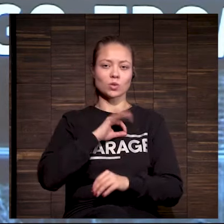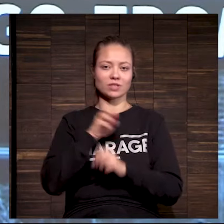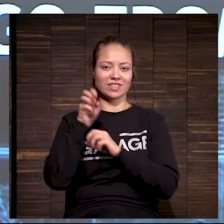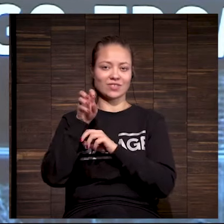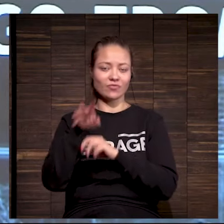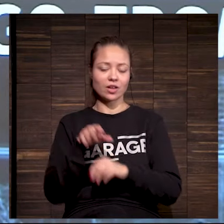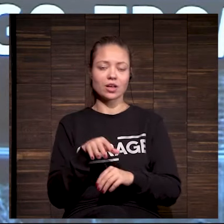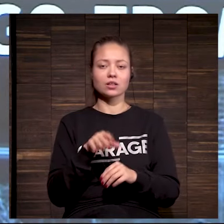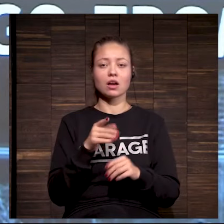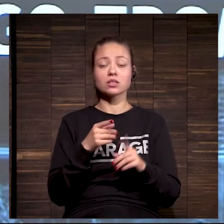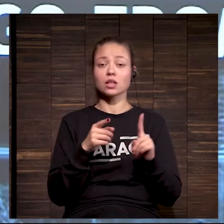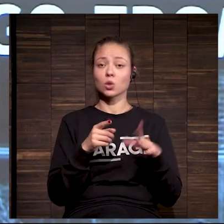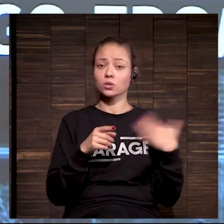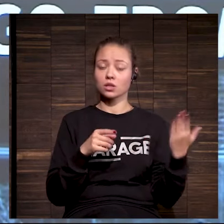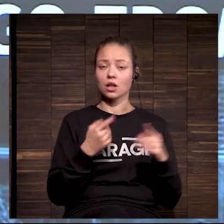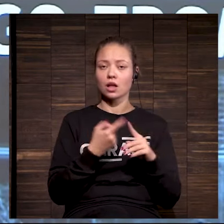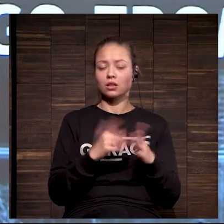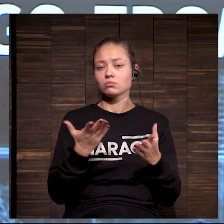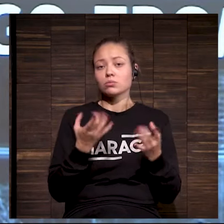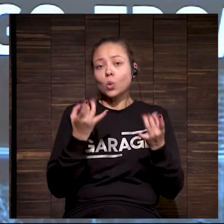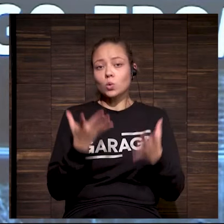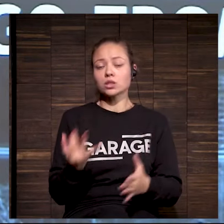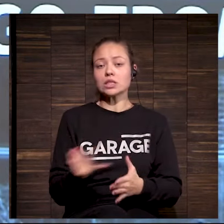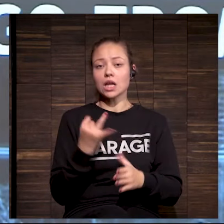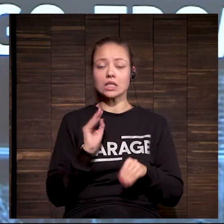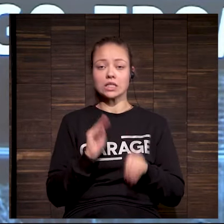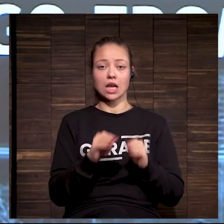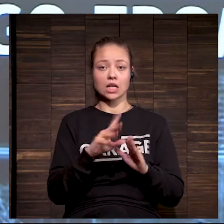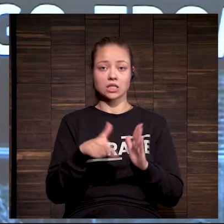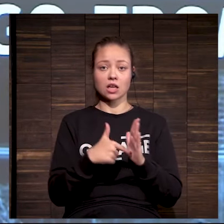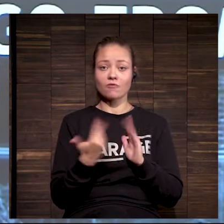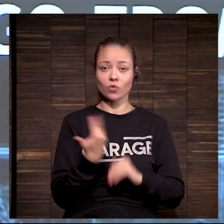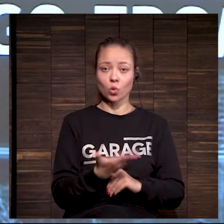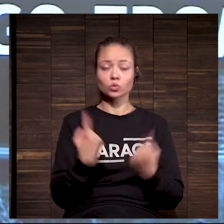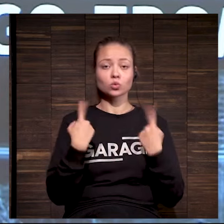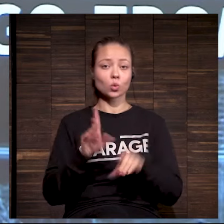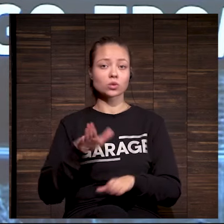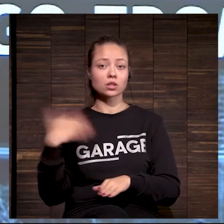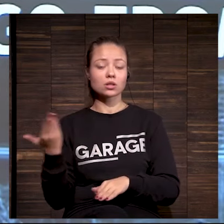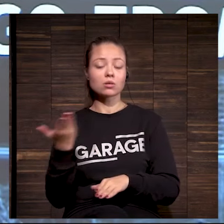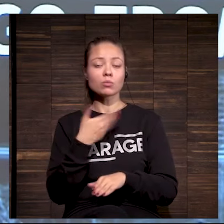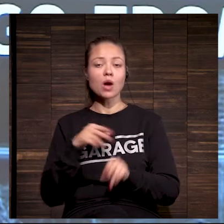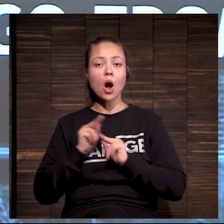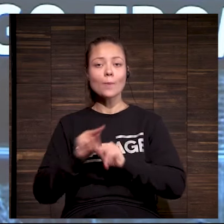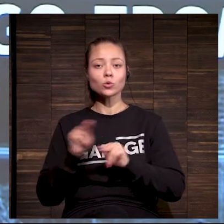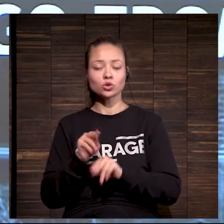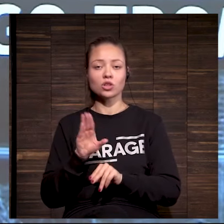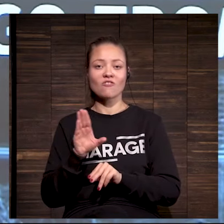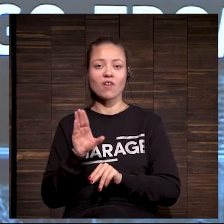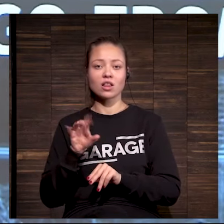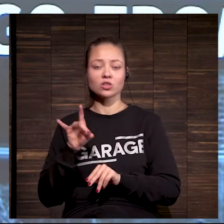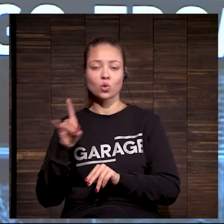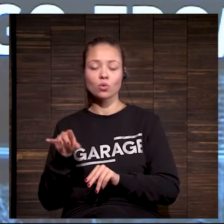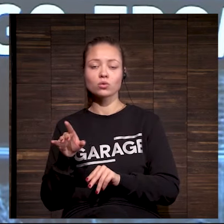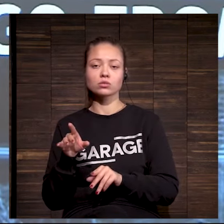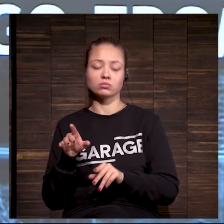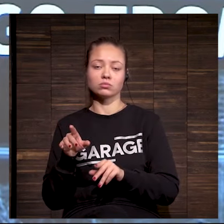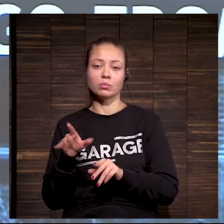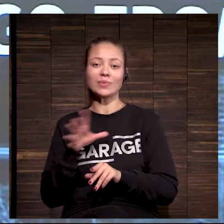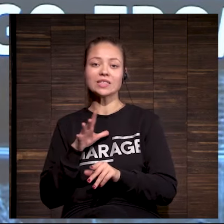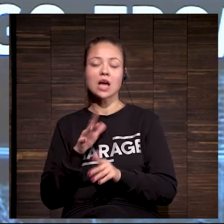с одной стороны интересные инсталляция в городе с другой стороны мы обучили волонтеров быть медиаторами учить